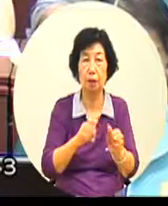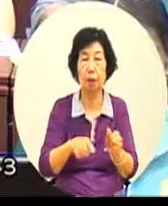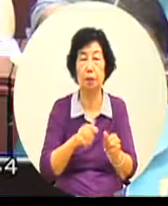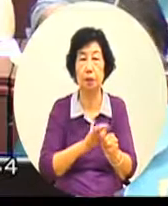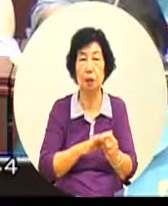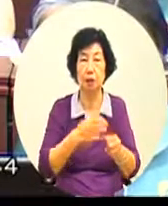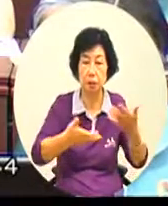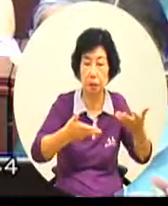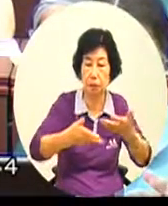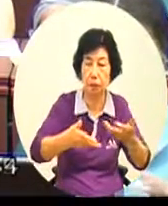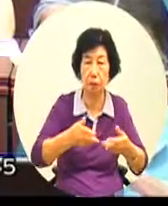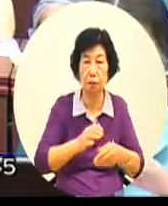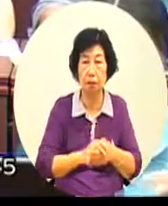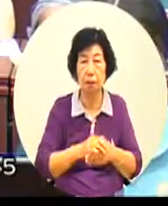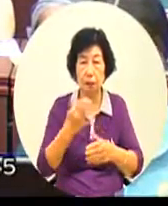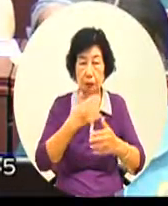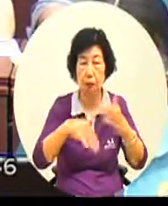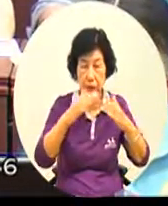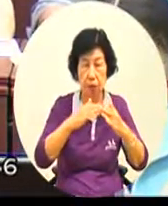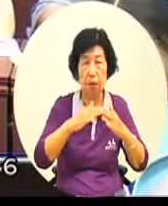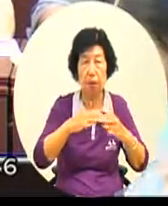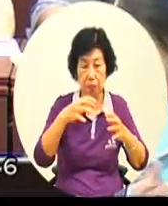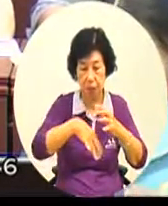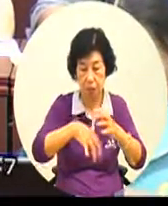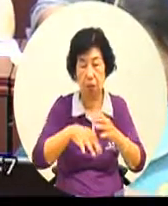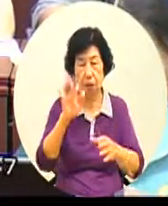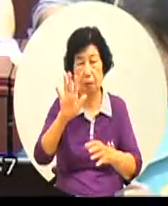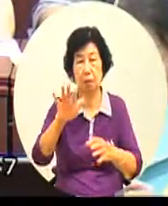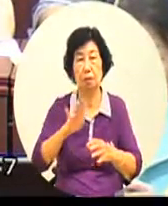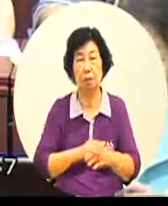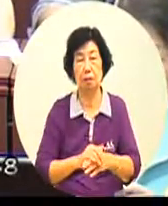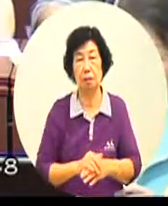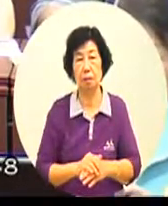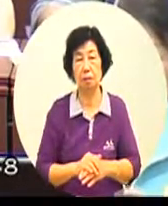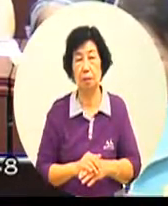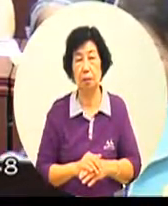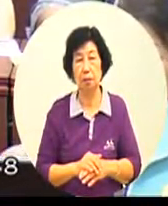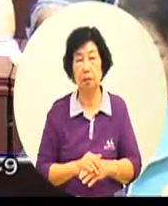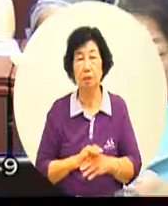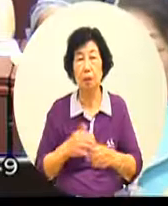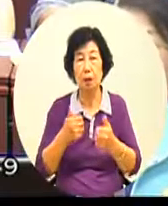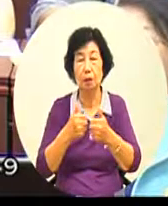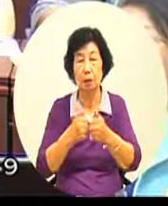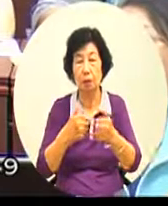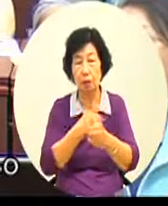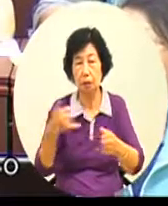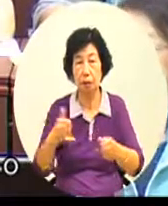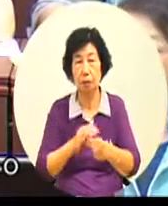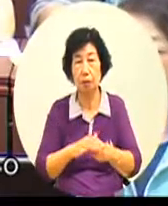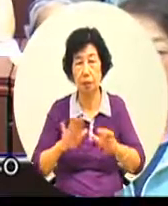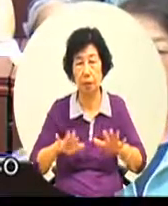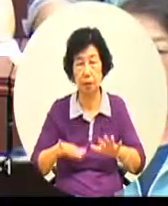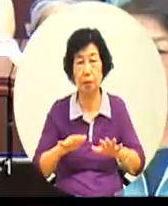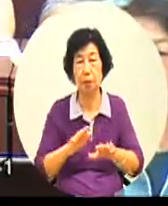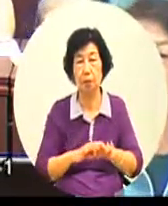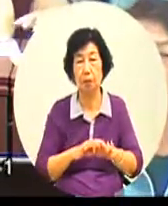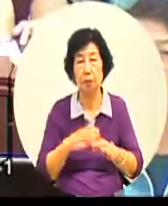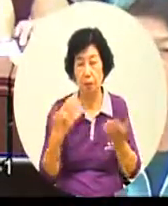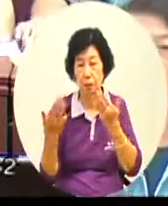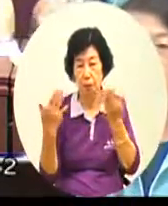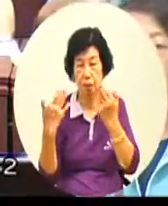我们的校舍的部分啊，只是上次议员您应该也知道说，其实现在校舍也不是